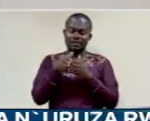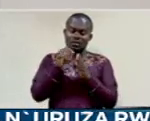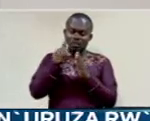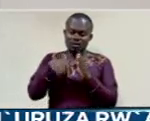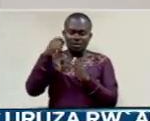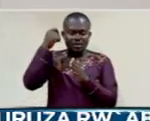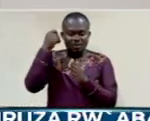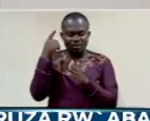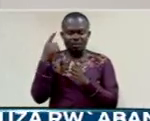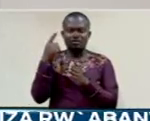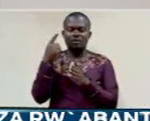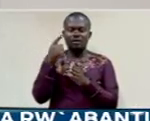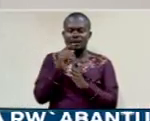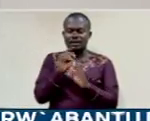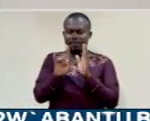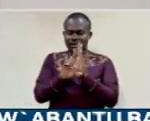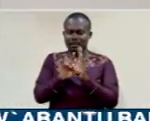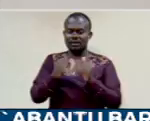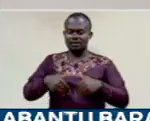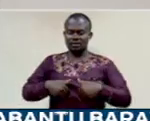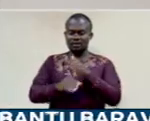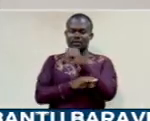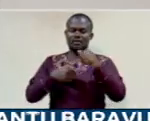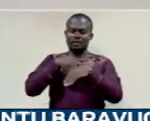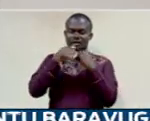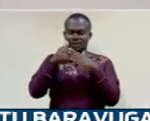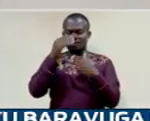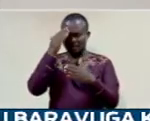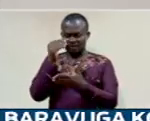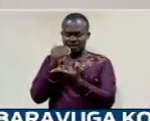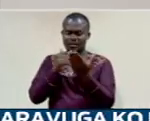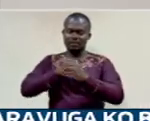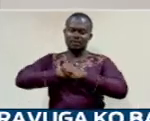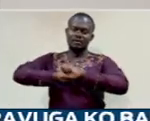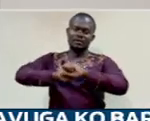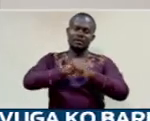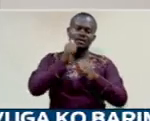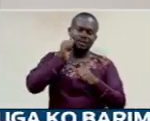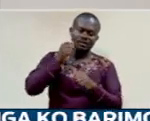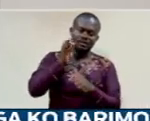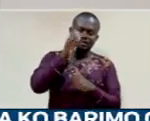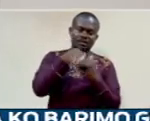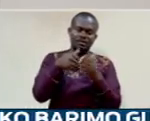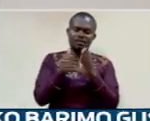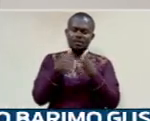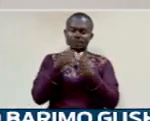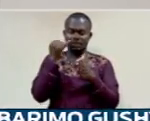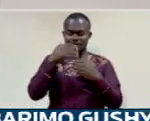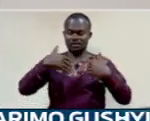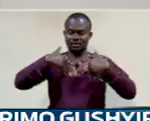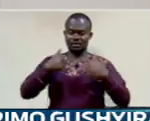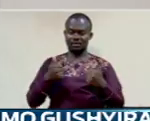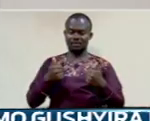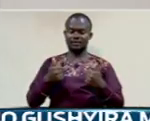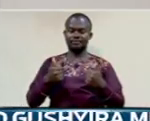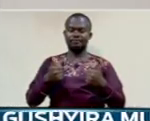kumva amabwiriza y'igihugu cyacu gitanga, kugira ngo tusigasire ubuzima bwacu, ejo hazaza hose hazubakwa ariko turi bazima.